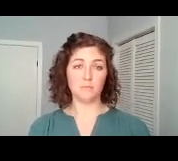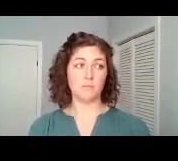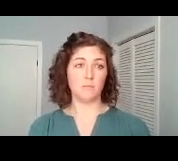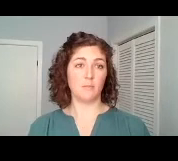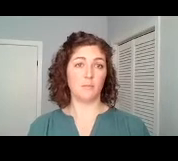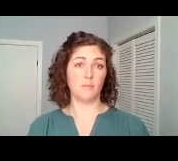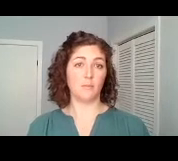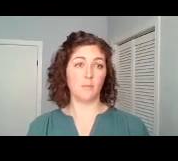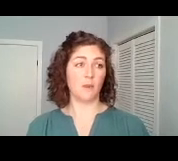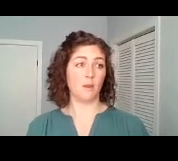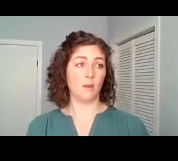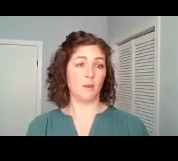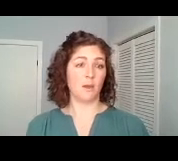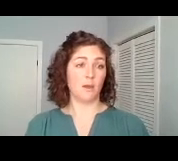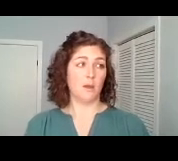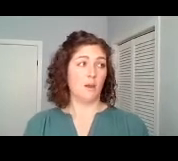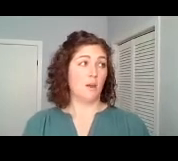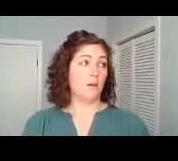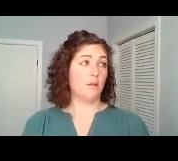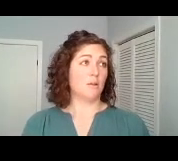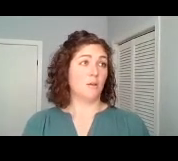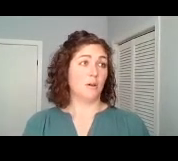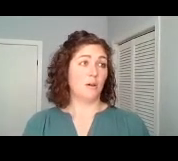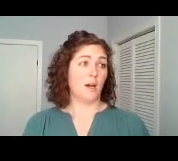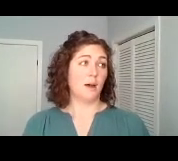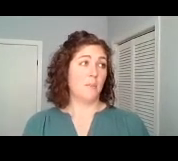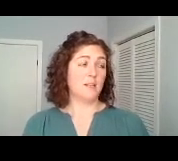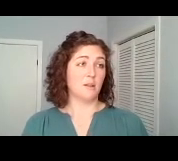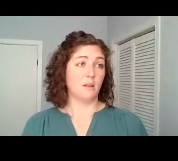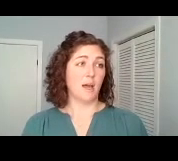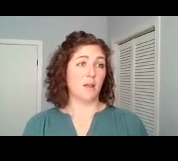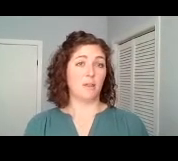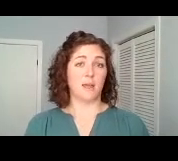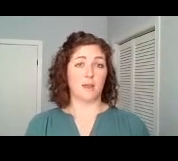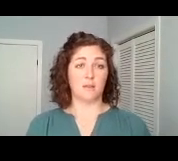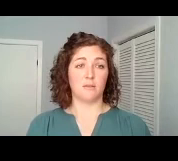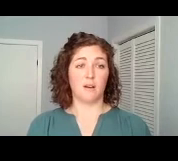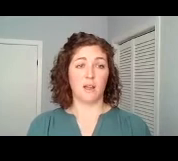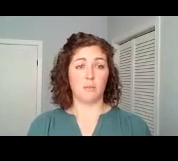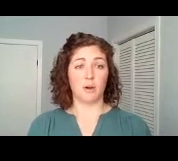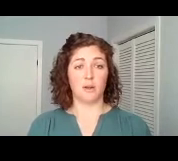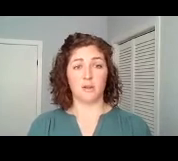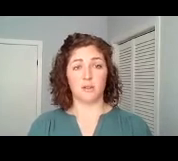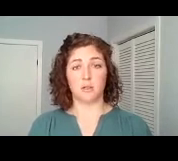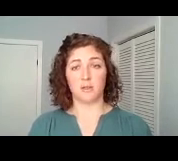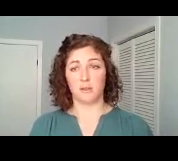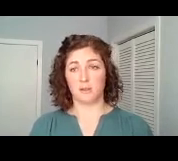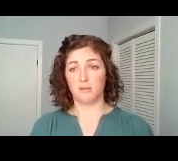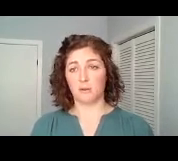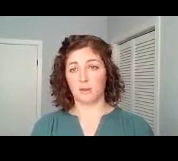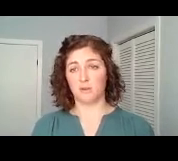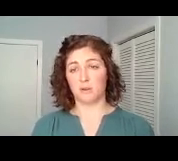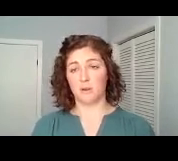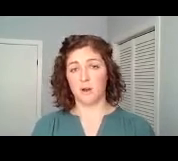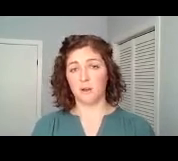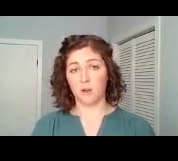OPH finalement va vous contacter pour que vous preniez rendez-vous pour recevoir votre deuxième dose. La santé mentale